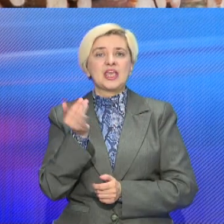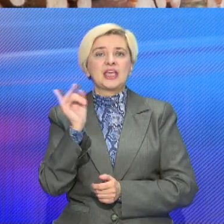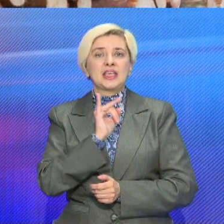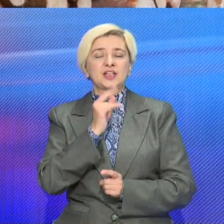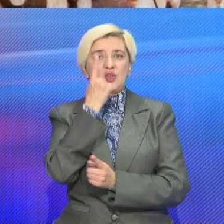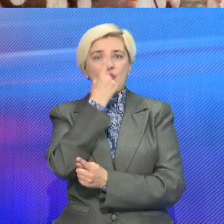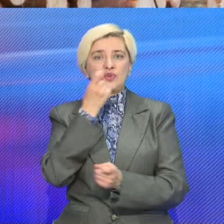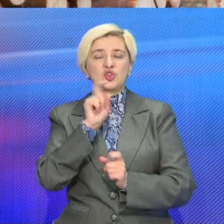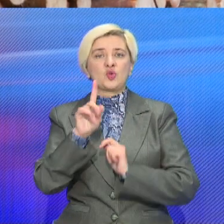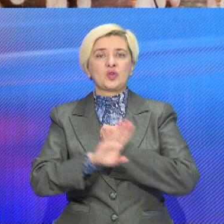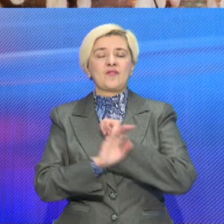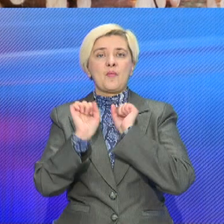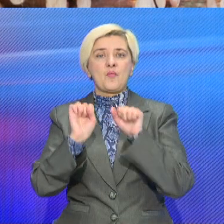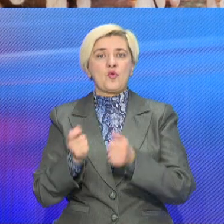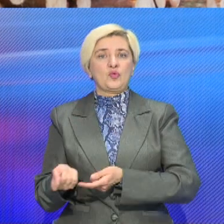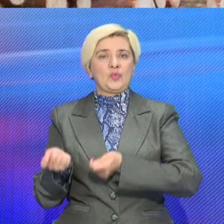что дрова могут быть привезены